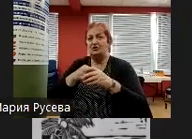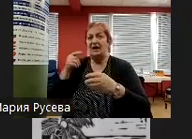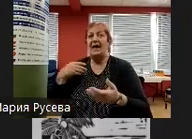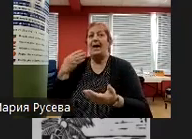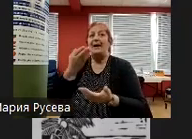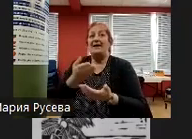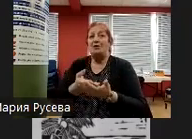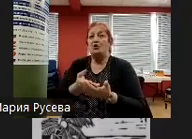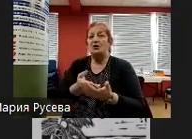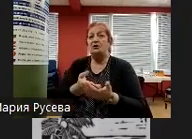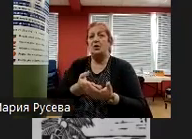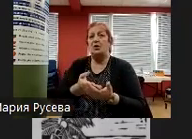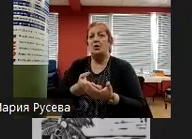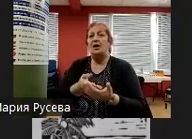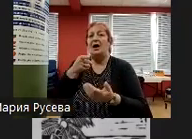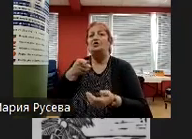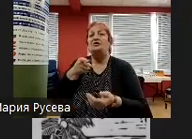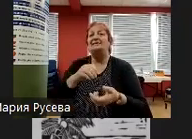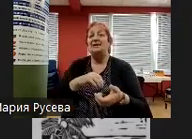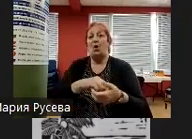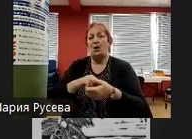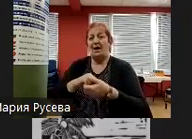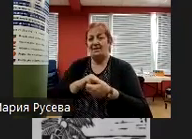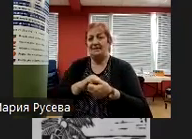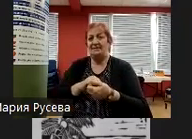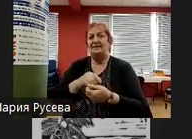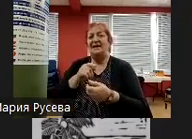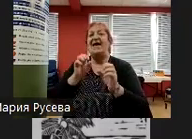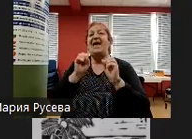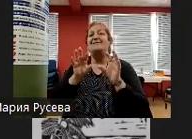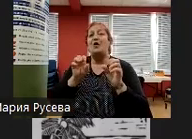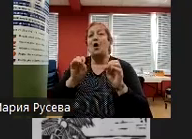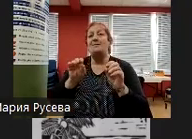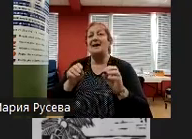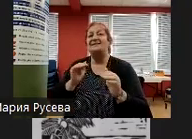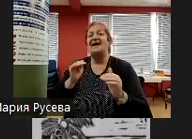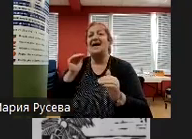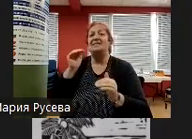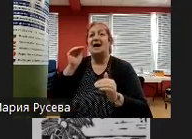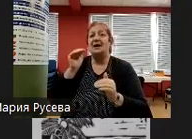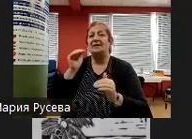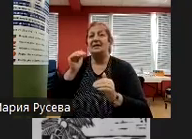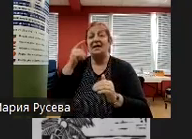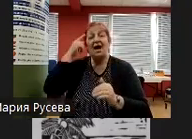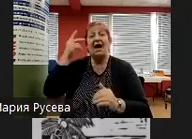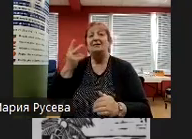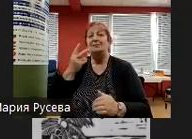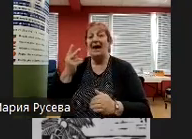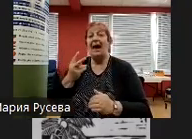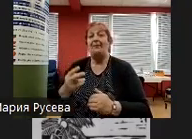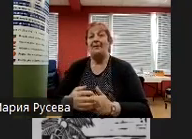от тази организация, е информацията да бъде разбираема,